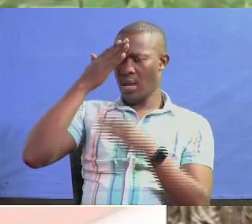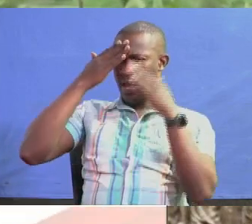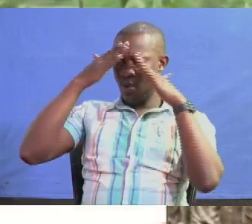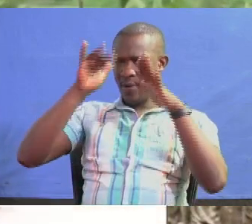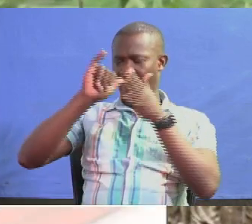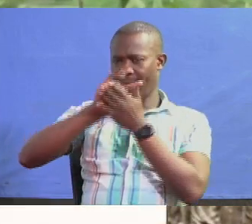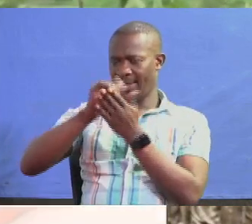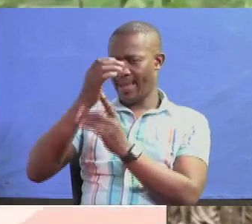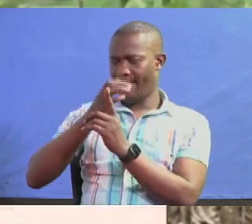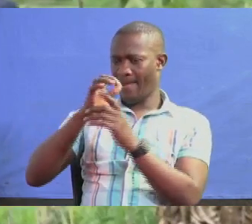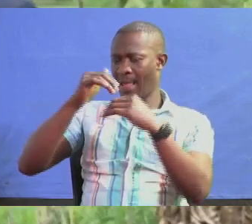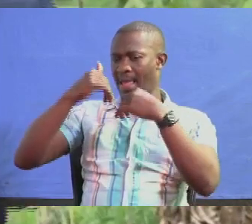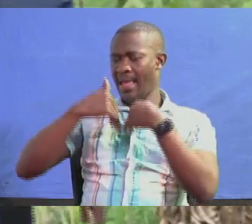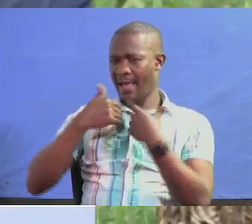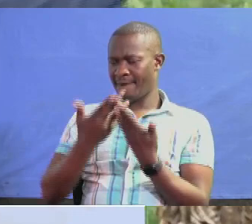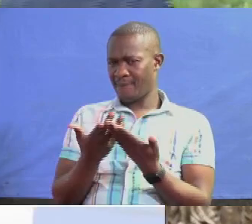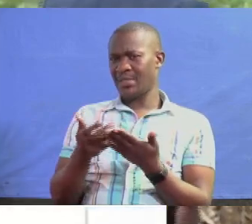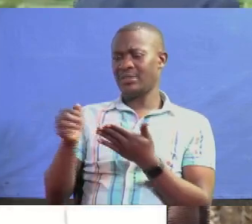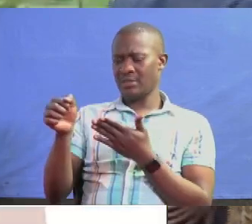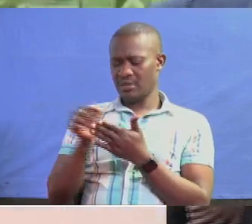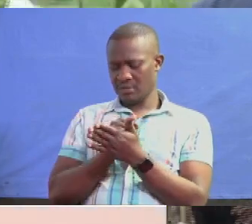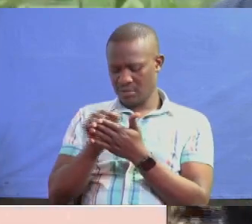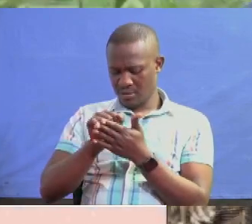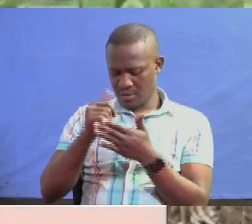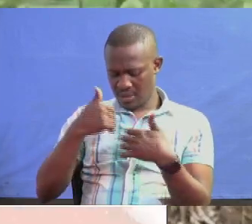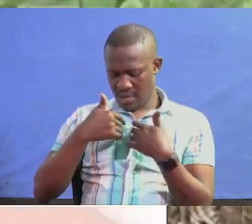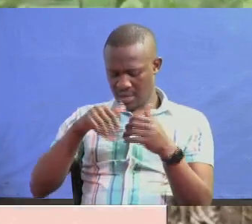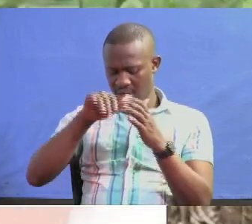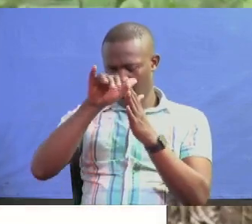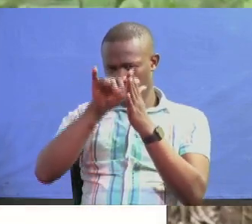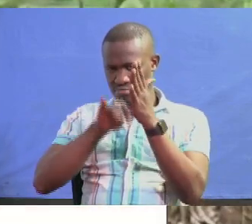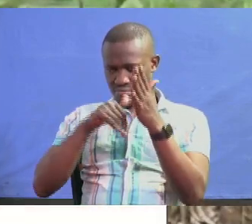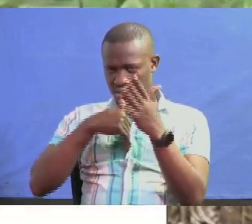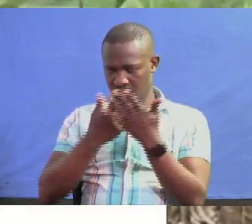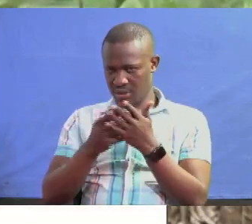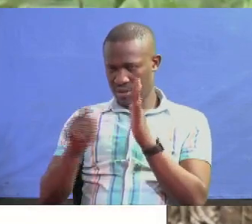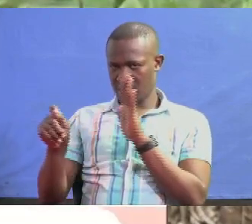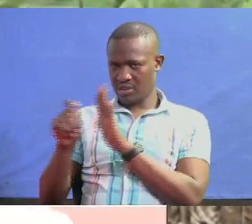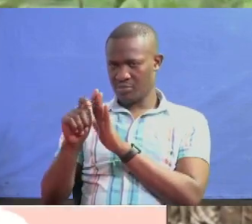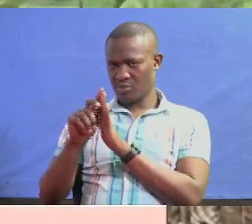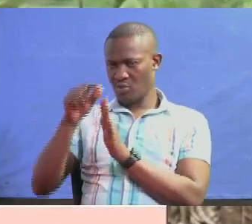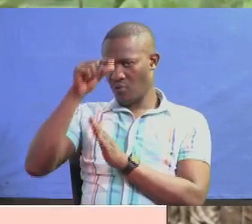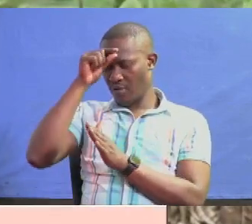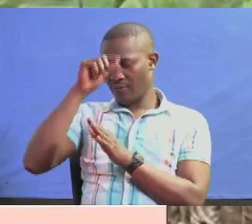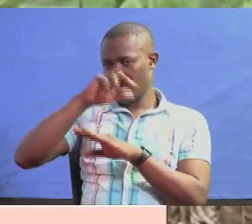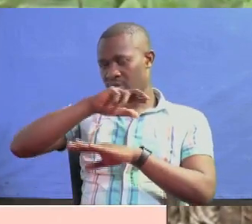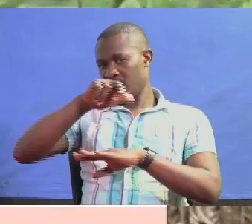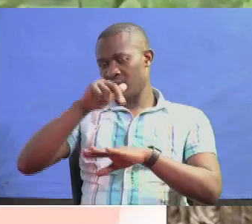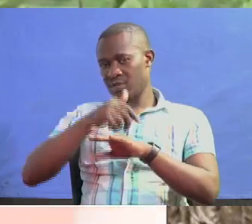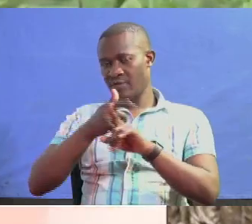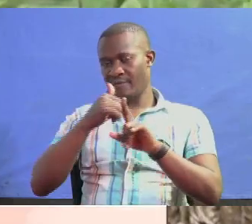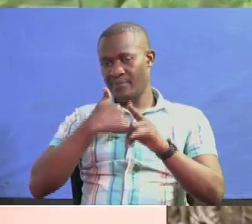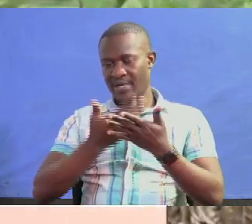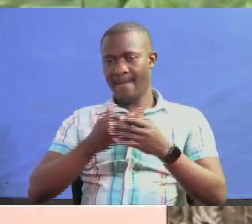our environment has been depleted and reduced in terms of coverage nationally. But I'm